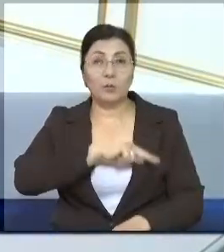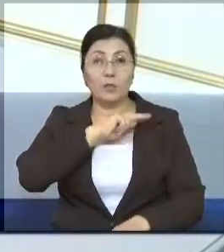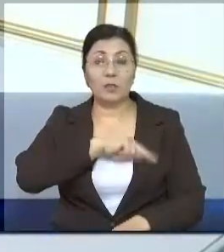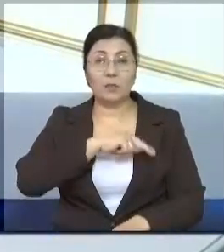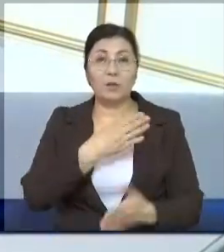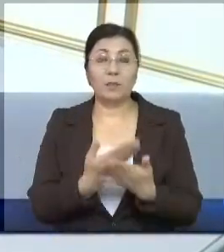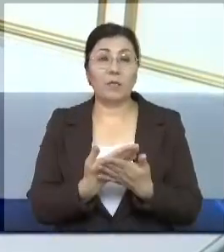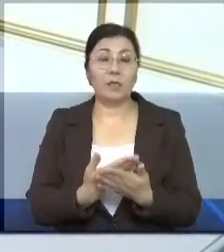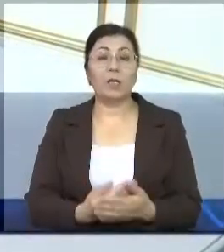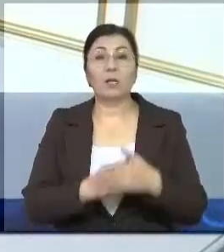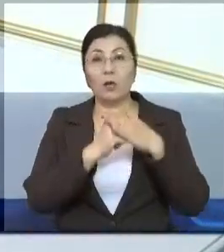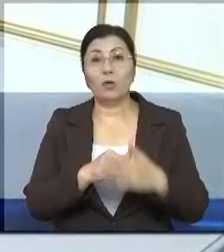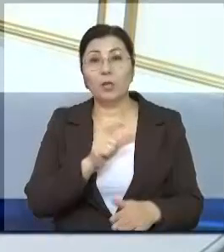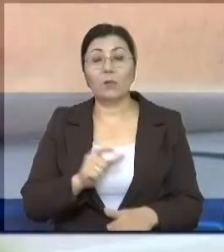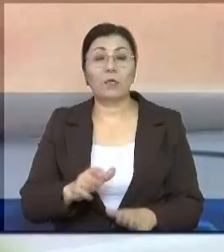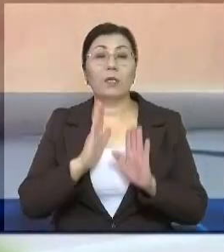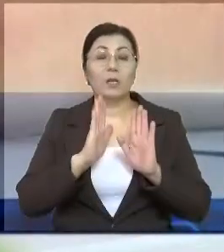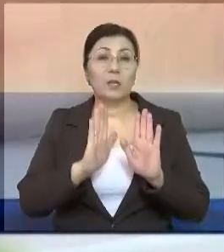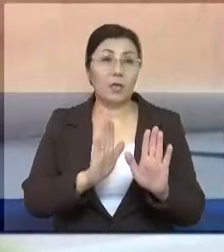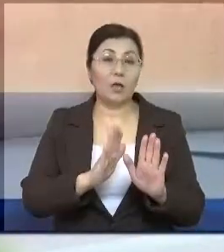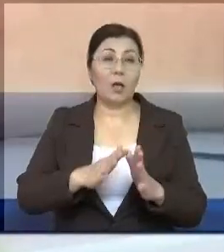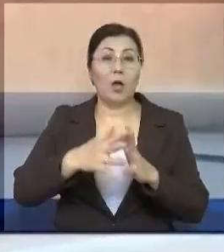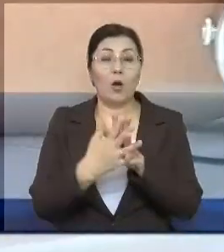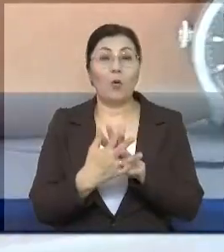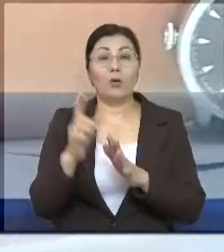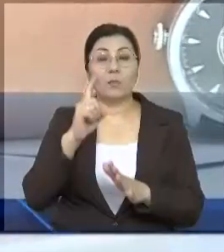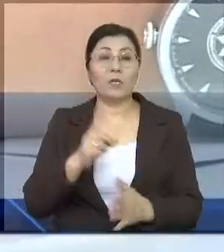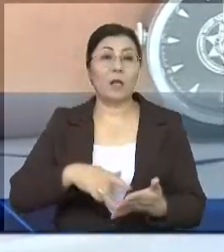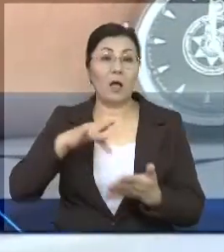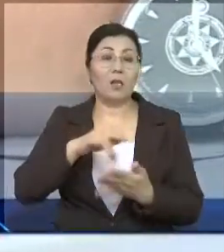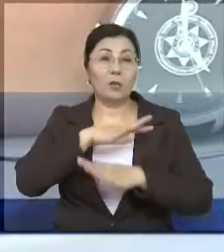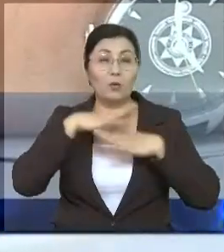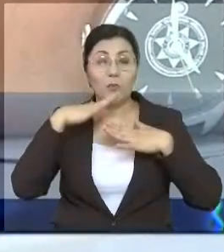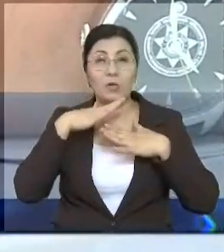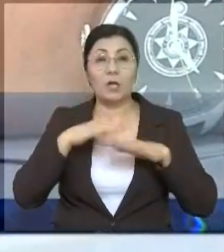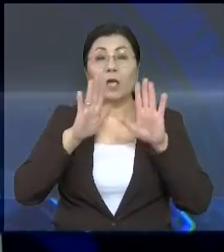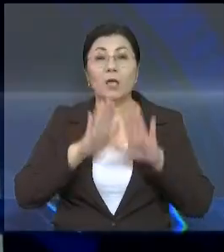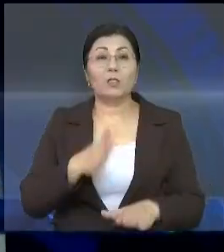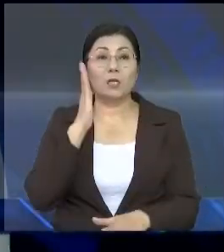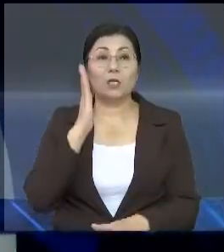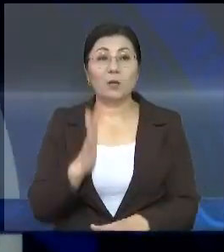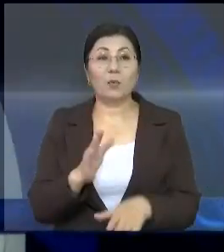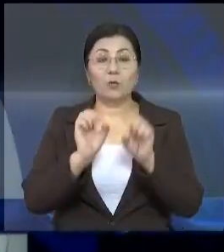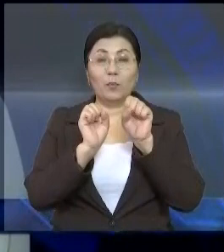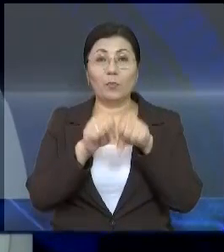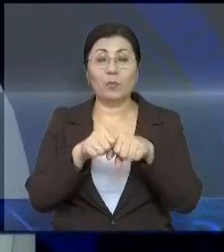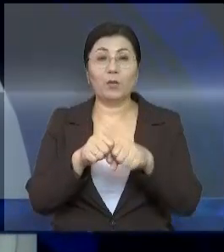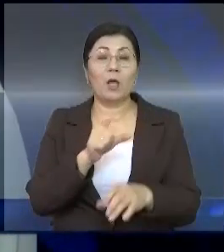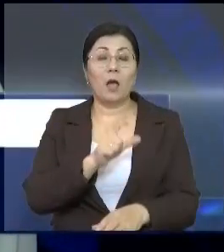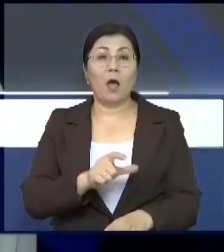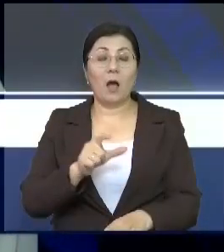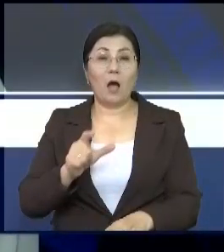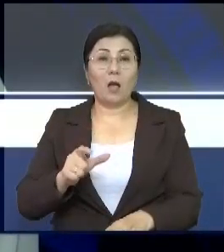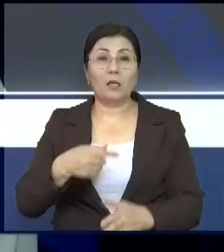жүріңіз, құлдықтағы жандар тек қожалықтарда емес, қалада, көпшілік ортада да болуы мүмкін. Адам